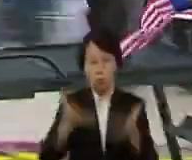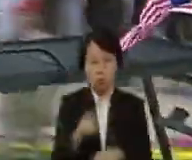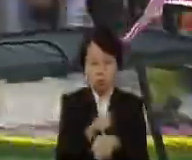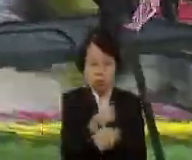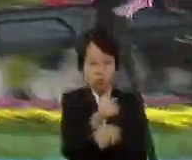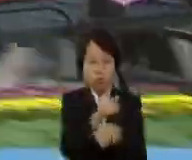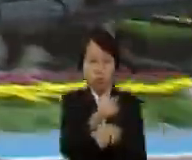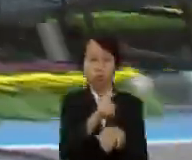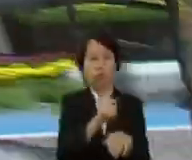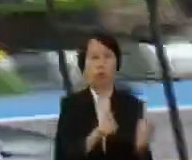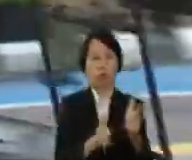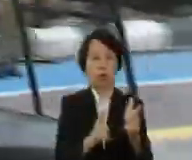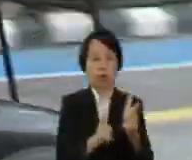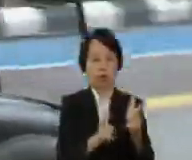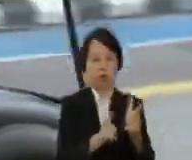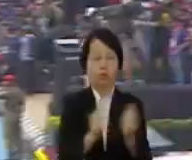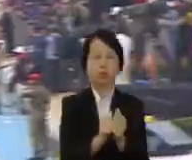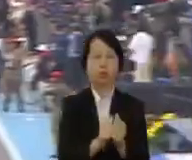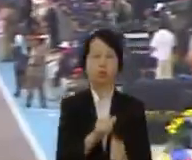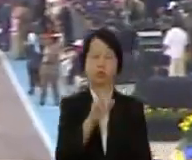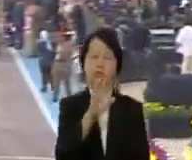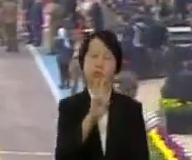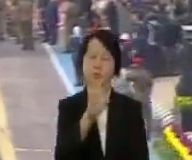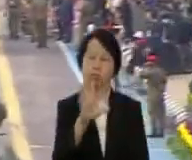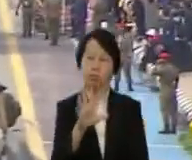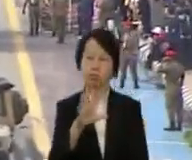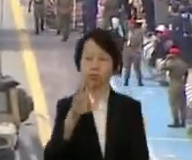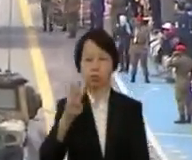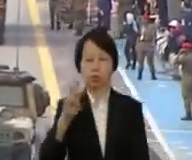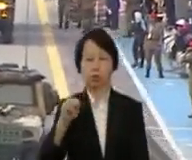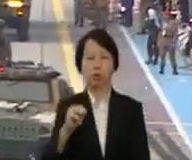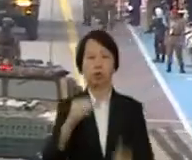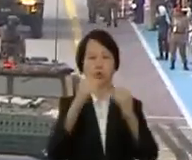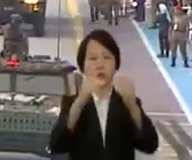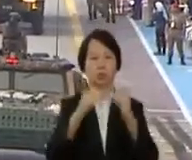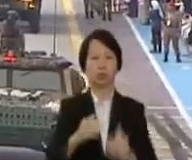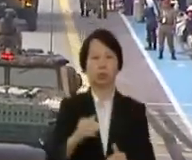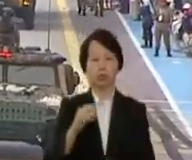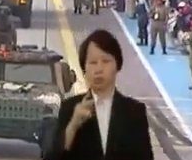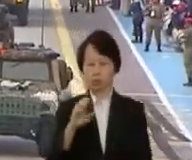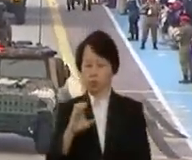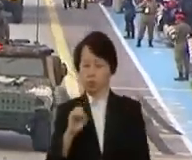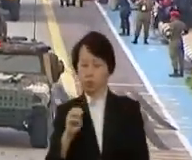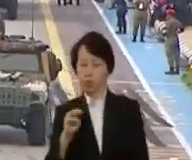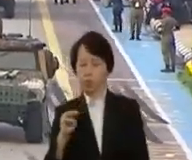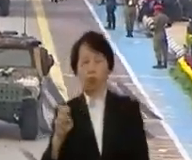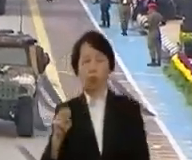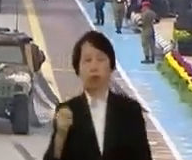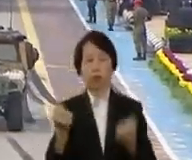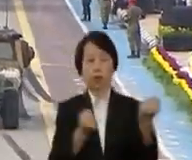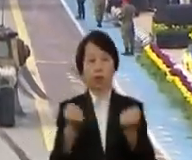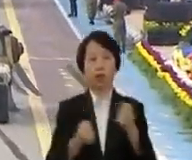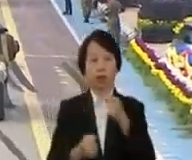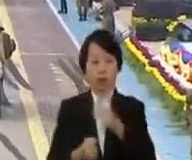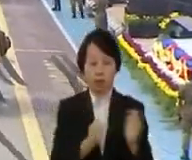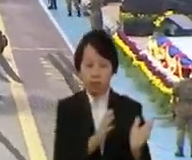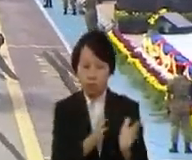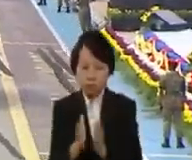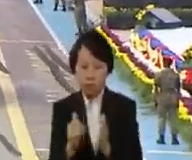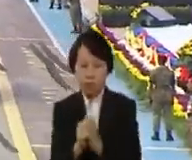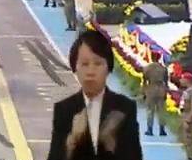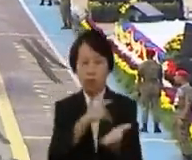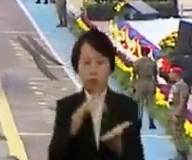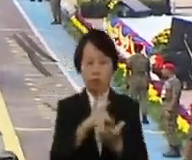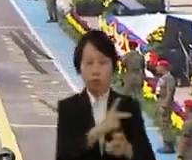gun 12.7mm. Berikut adalah Command Vehicle. Kendaraan ini akan ditugas sebagai